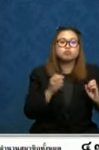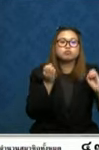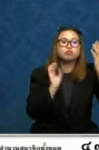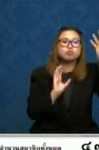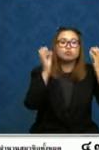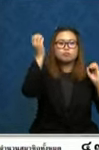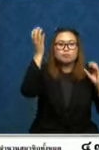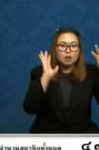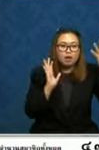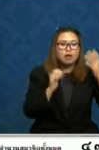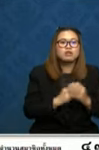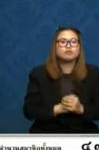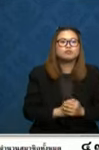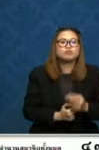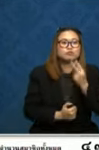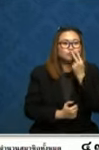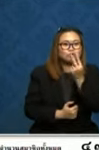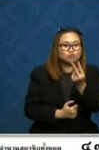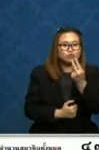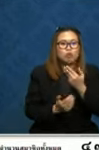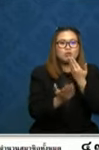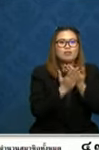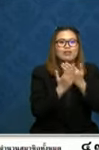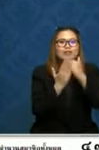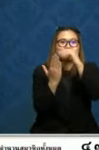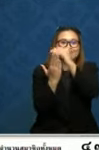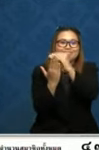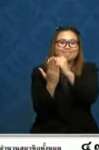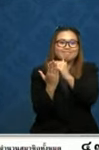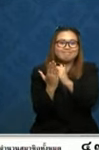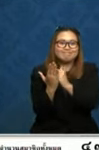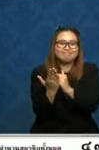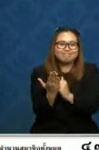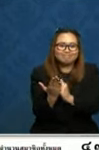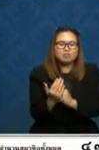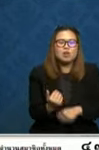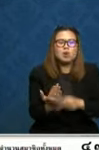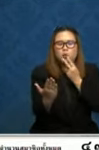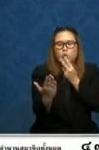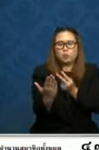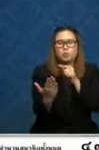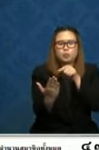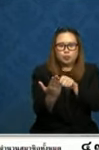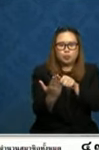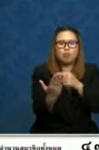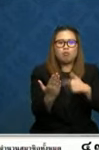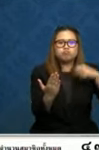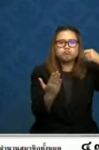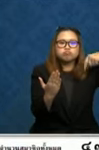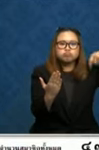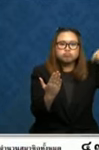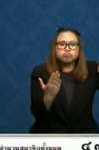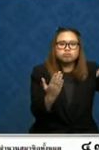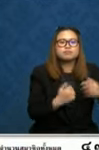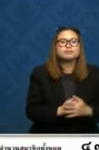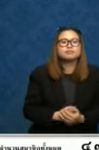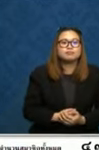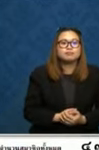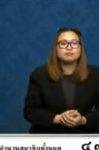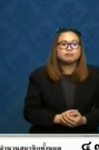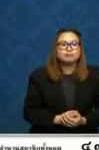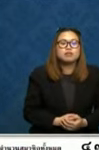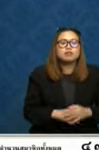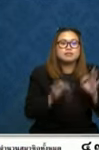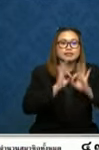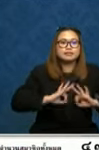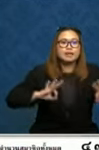ไรก็แล้วแต่ที่ดูในการใช้เงินเนี่ยนะครับผมเห็นแล้วว่ามันซ้ำซ้อนทุกหน่วยงานครับเพราะฉะนั้นวันนี้ไม่จำเป็นต้